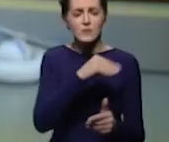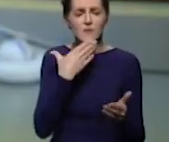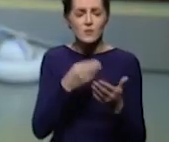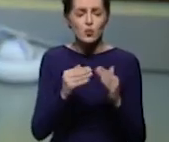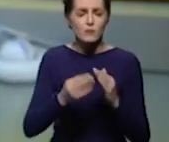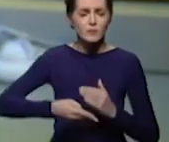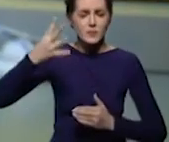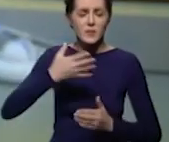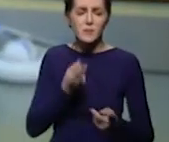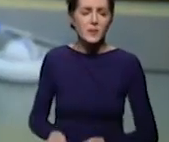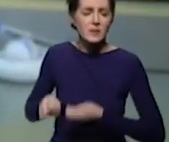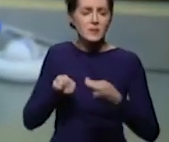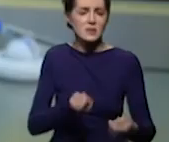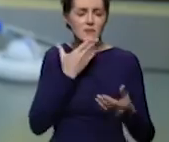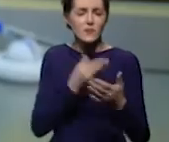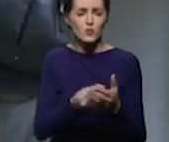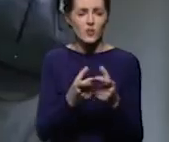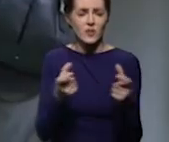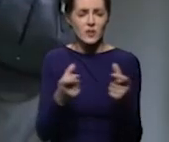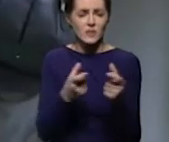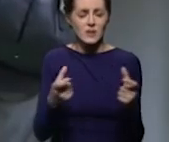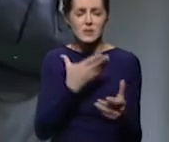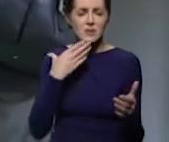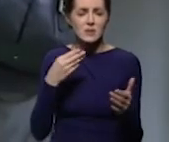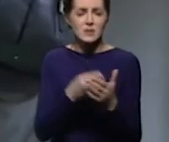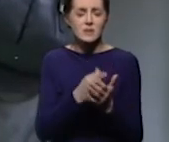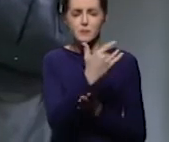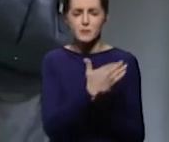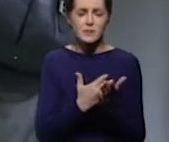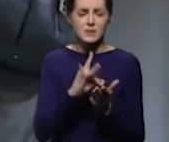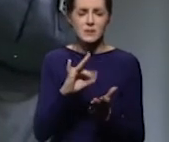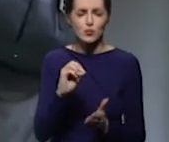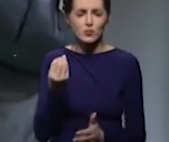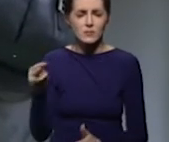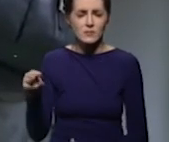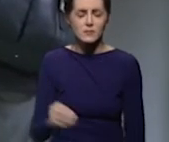буде приносити свою квитанцію зі своїм зарахунковим.